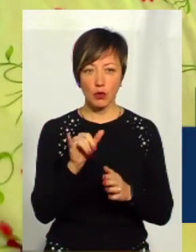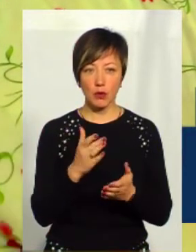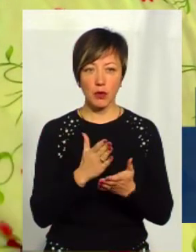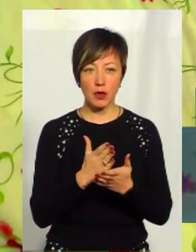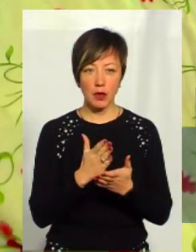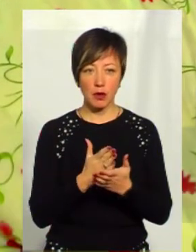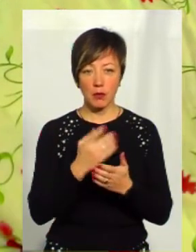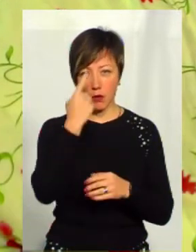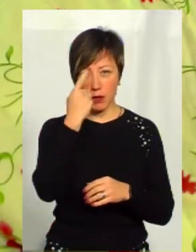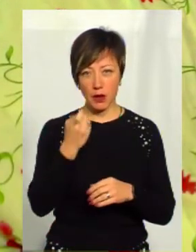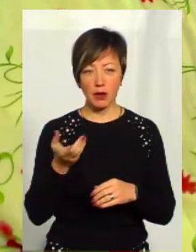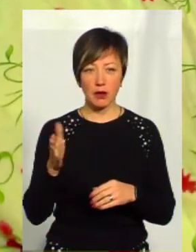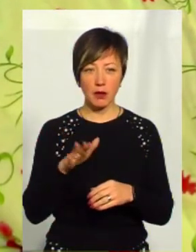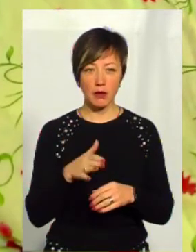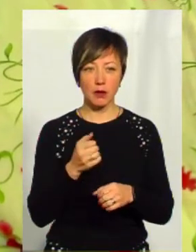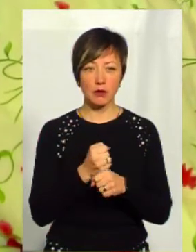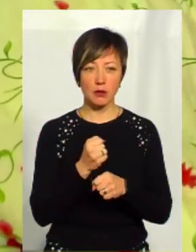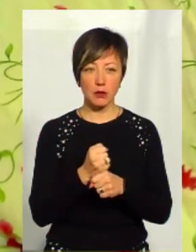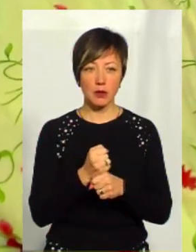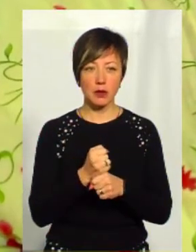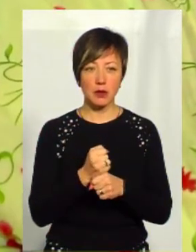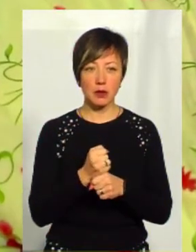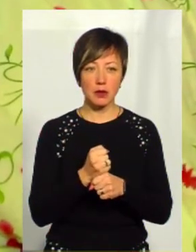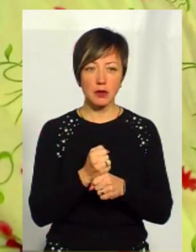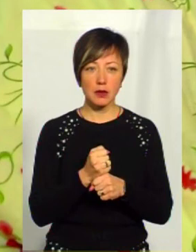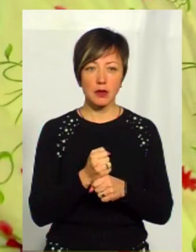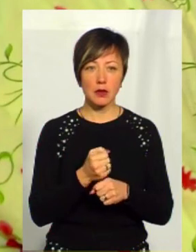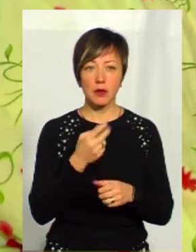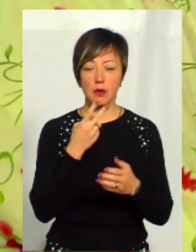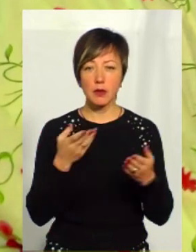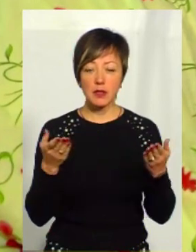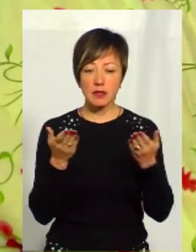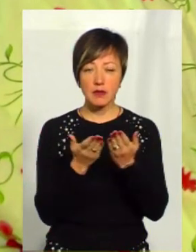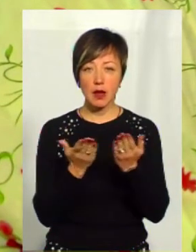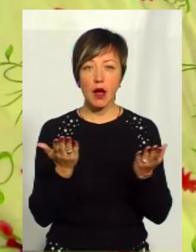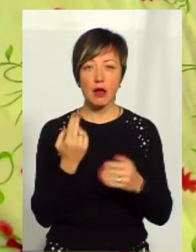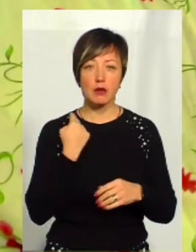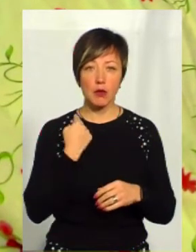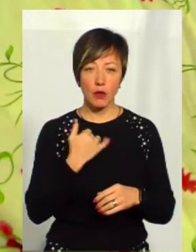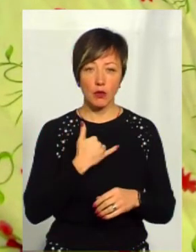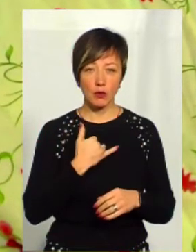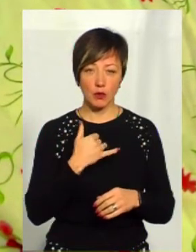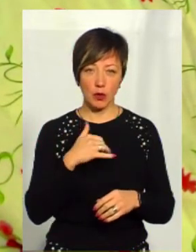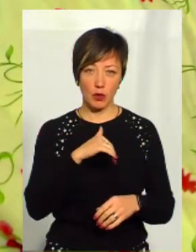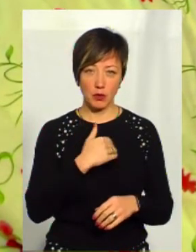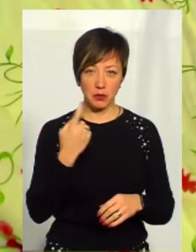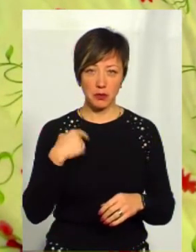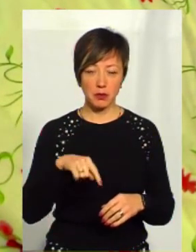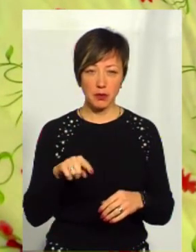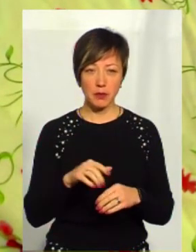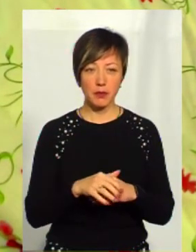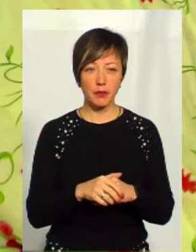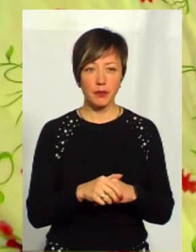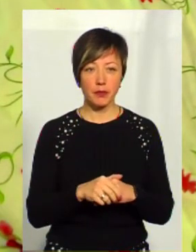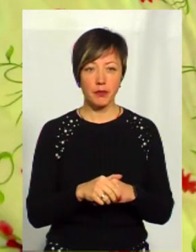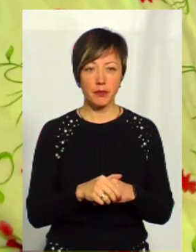попереднє? Вона каже, є, давай візьми, сліжи. Яка в мене заборованість там, що вони мене хочуть? Вона взяла, постала, це